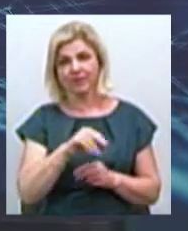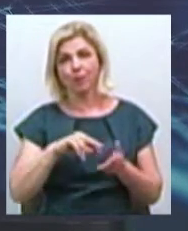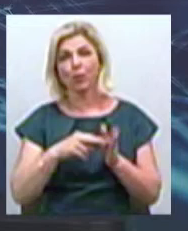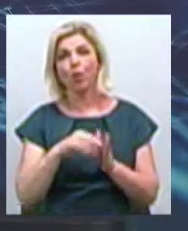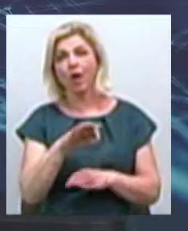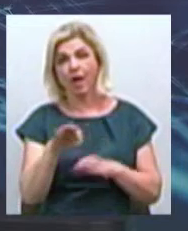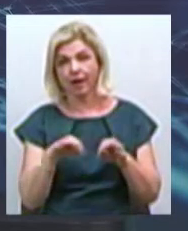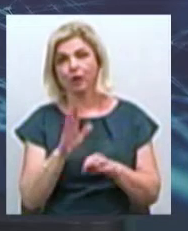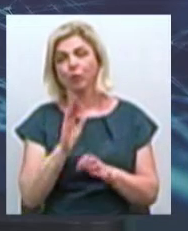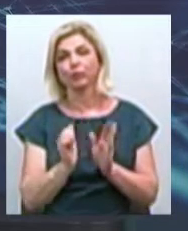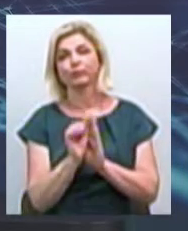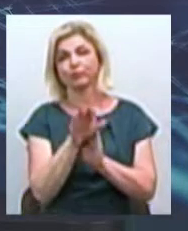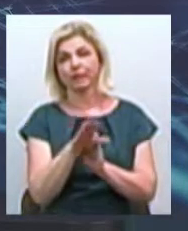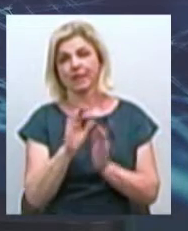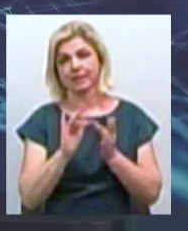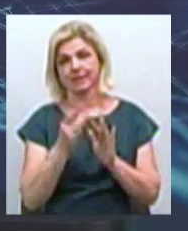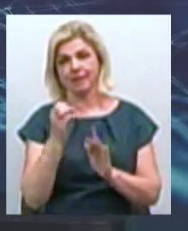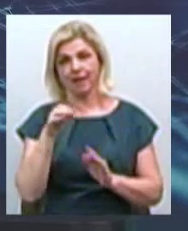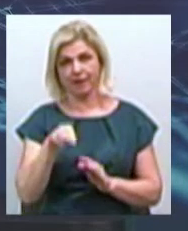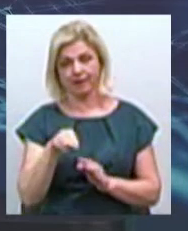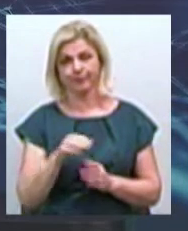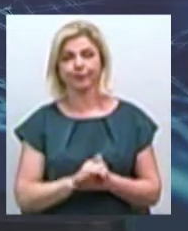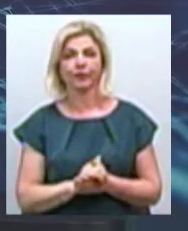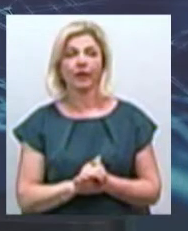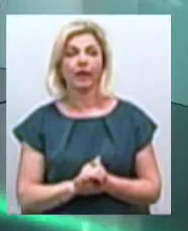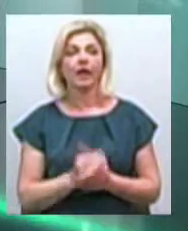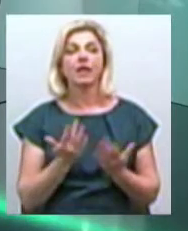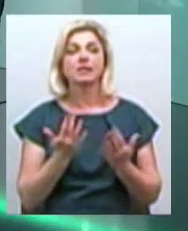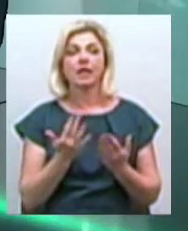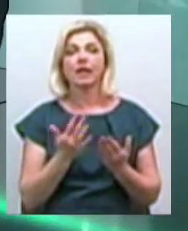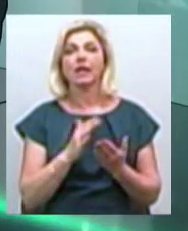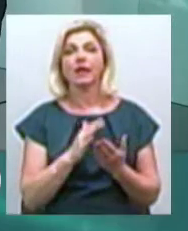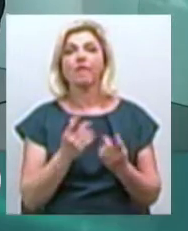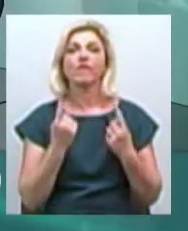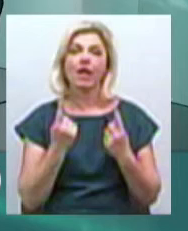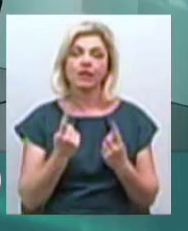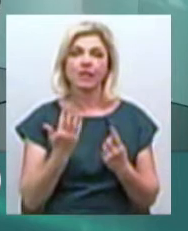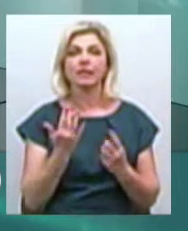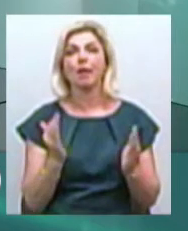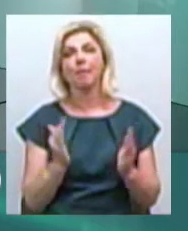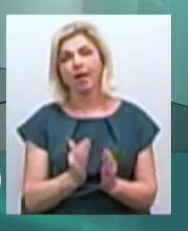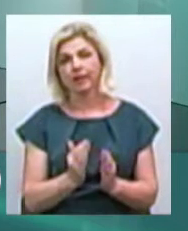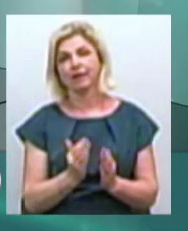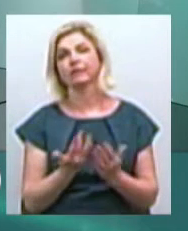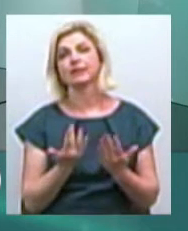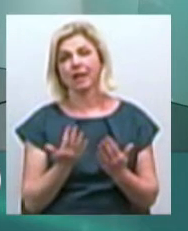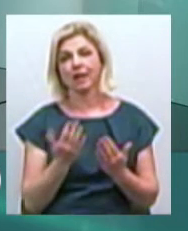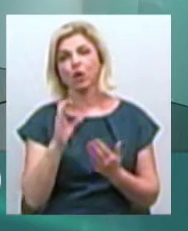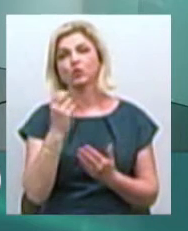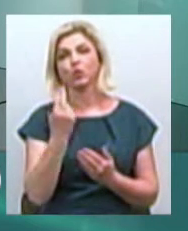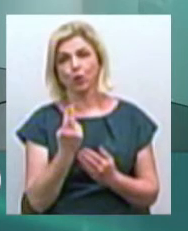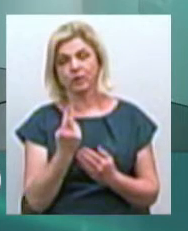сайті. Що стосується розподілу, да, скільки ж подано у нас скільки малих, великих, скільки малих, да, і соціальних.